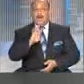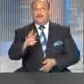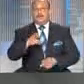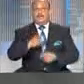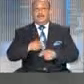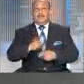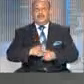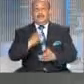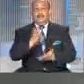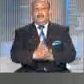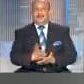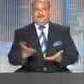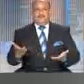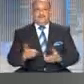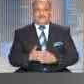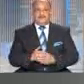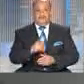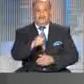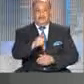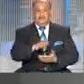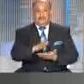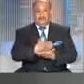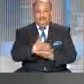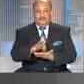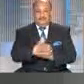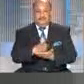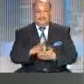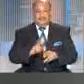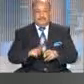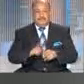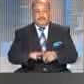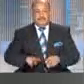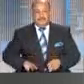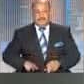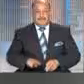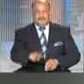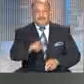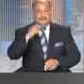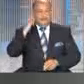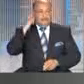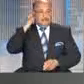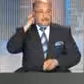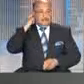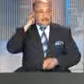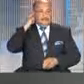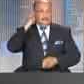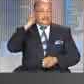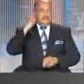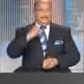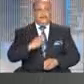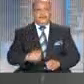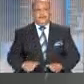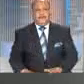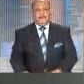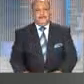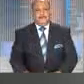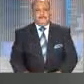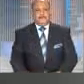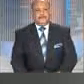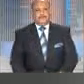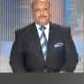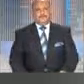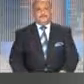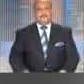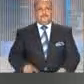الأهم باقتناء الأراضي وتهيئة المسار وتركيز الجسور، وتجمد هناك المشروع. واليوم